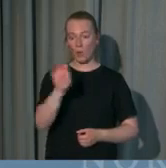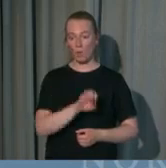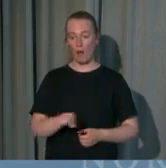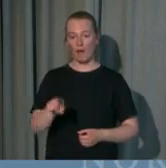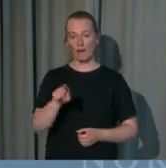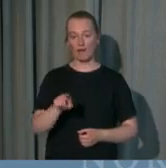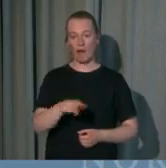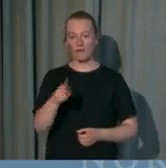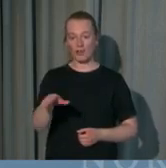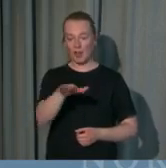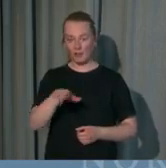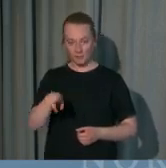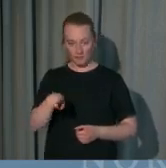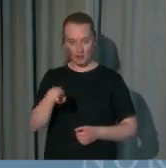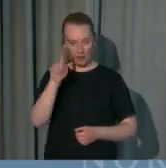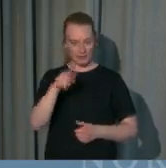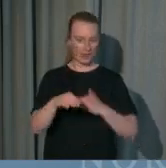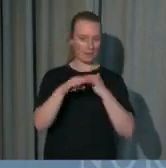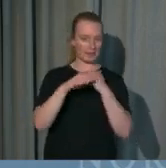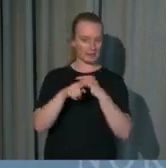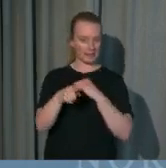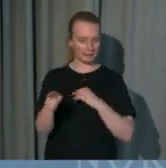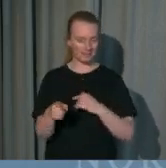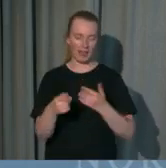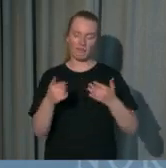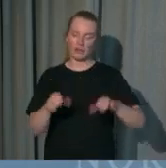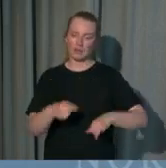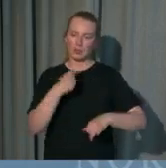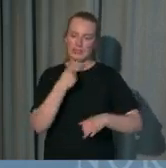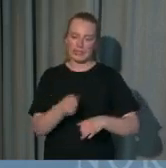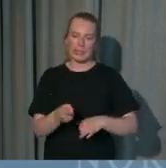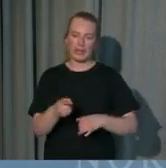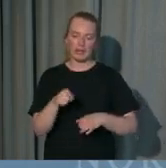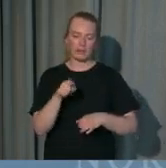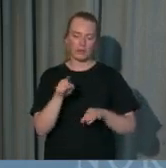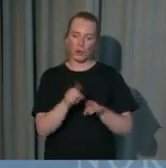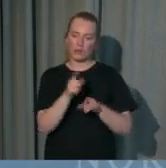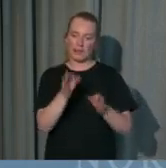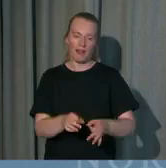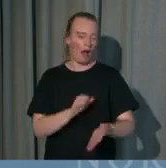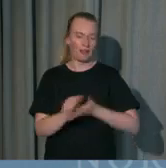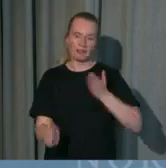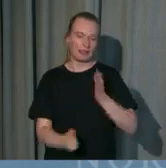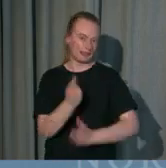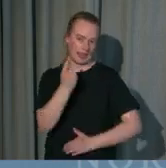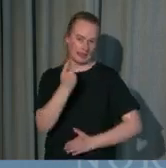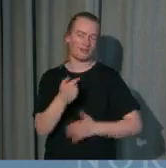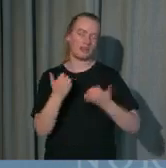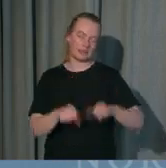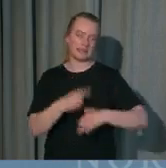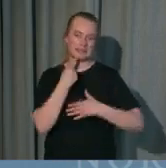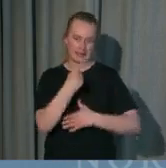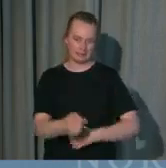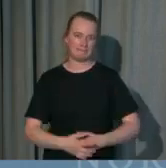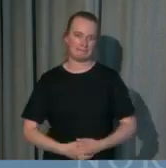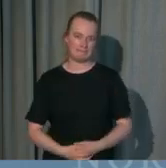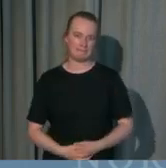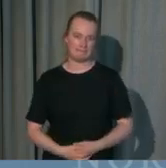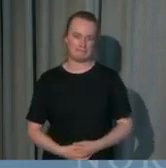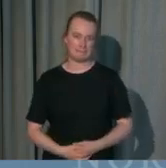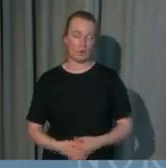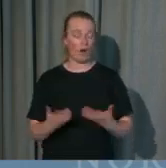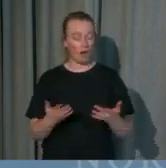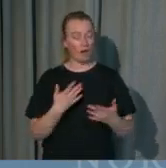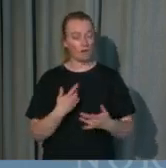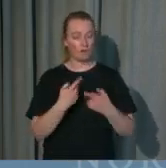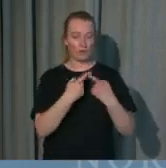med, at det er vanskelig å si at man er garantert for ikke å kunne bli rammet av den type terror vi har sett. Så er det litt ulike sammenhenger som er,